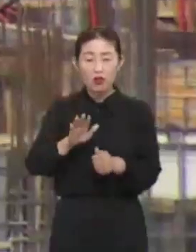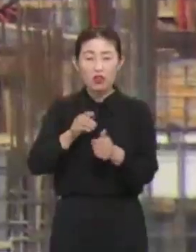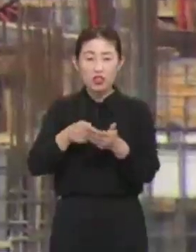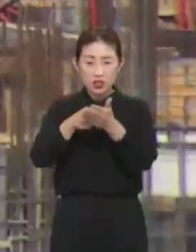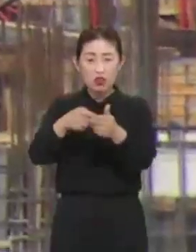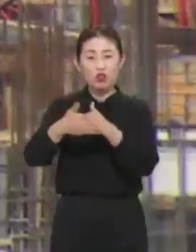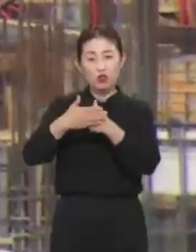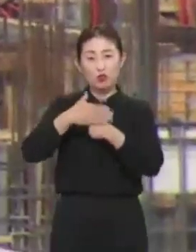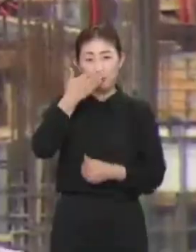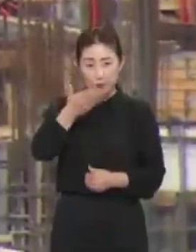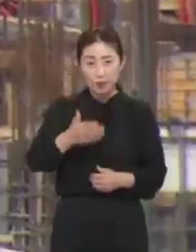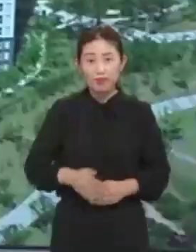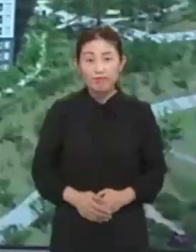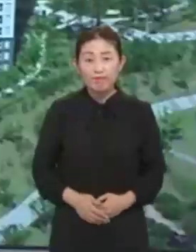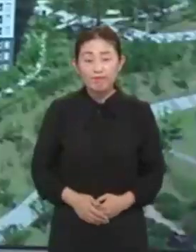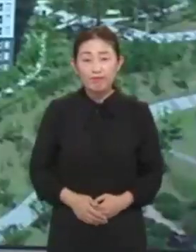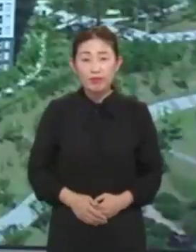있습니다.